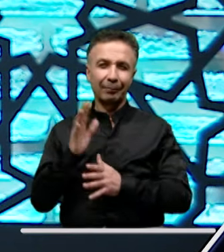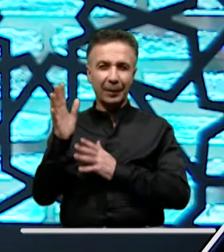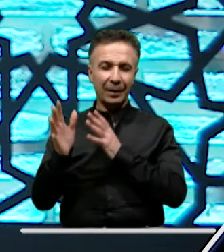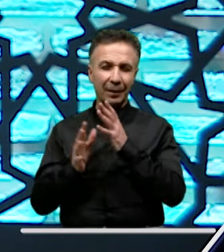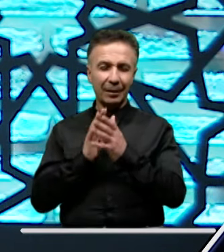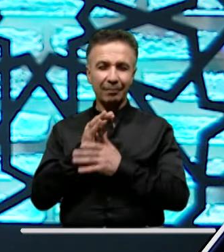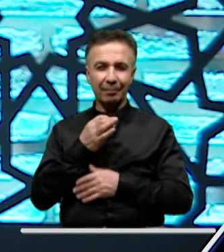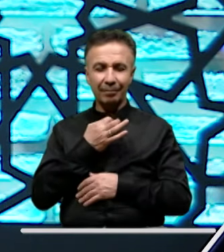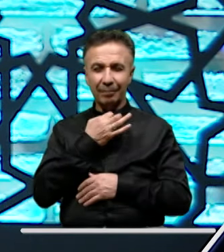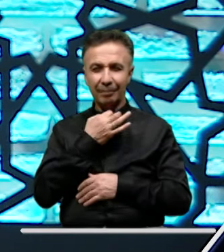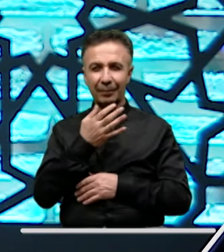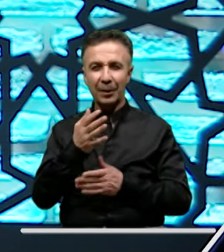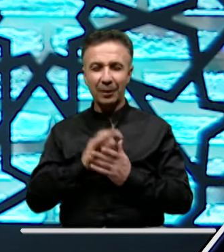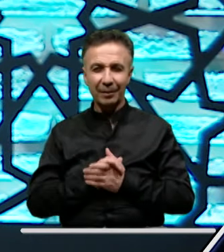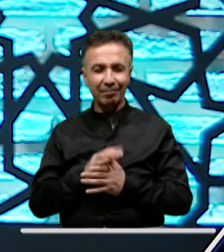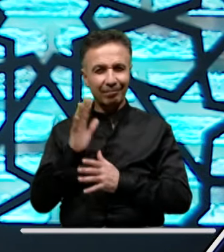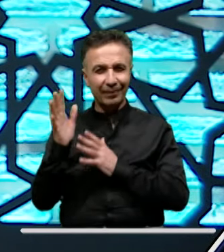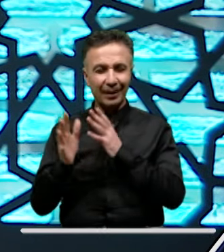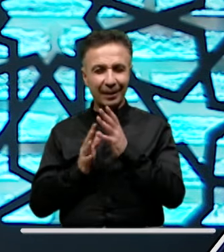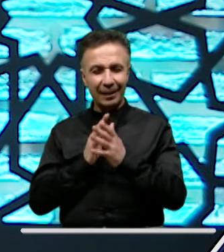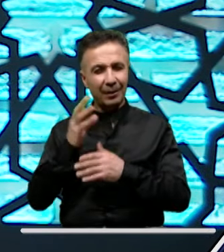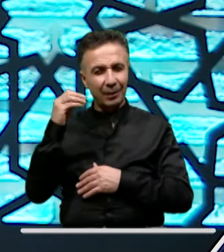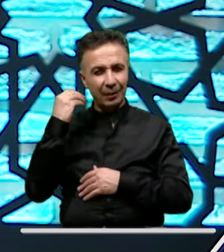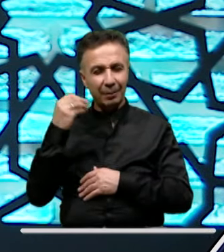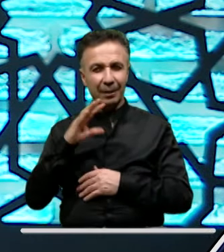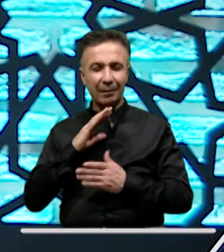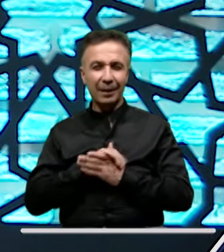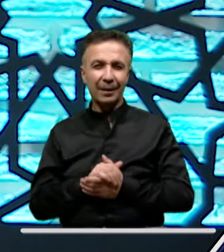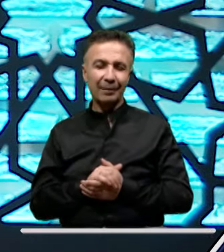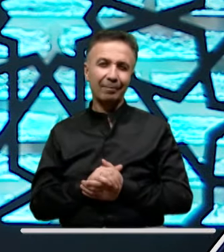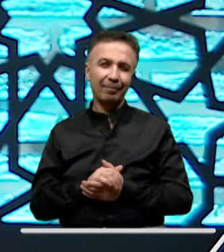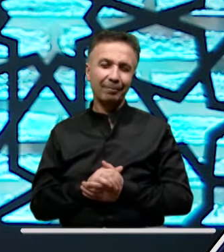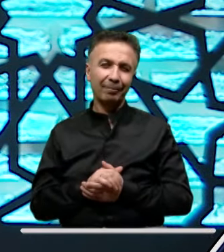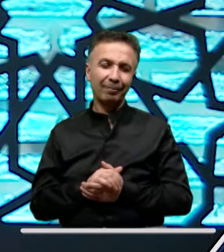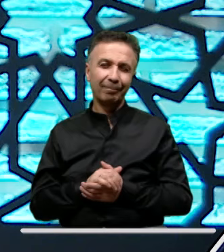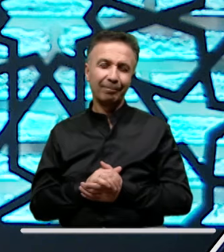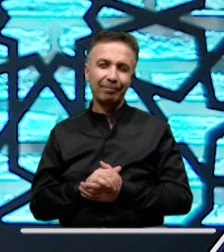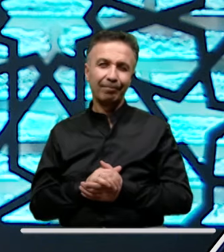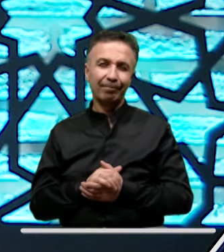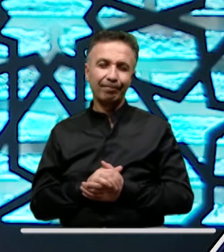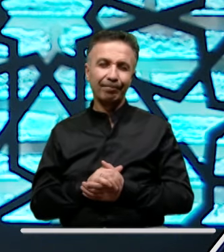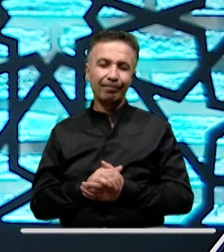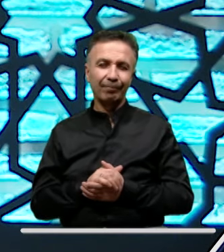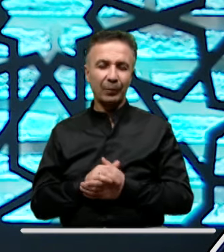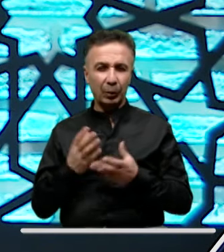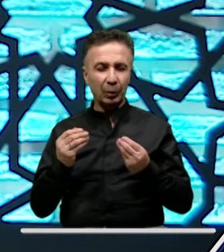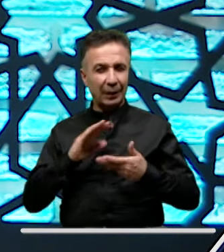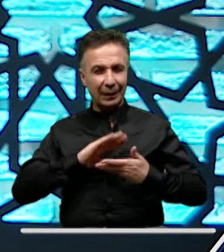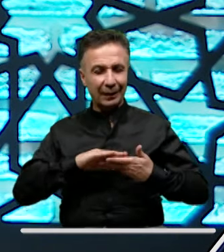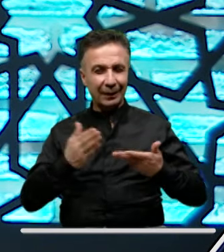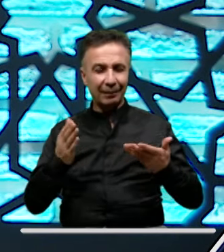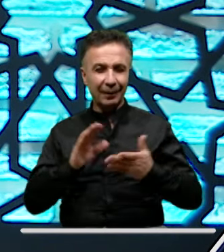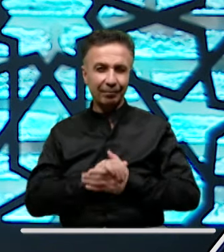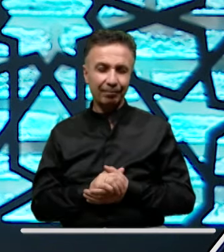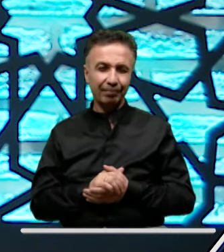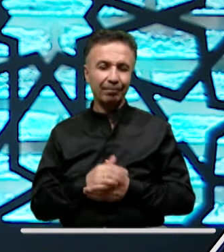diliyle tercüme yapan, işaret dili çevirmeni hocalarımız var. İçeride kocaman bir ekip var. Onlarca arkadaşımız var. İsimlerini